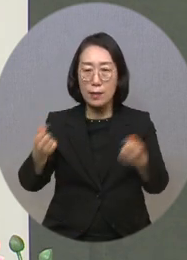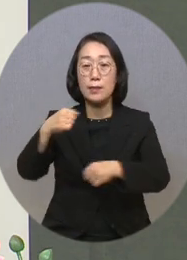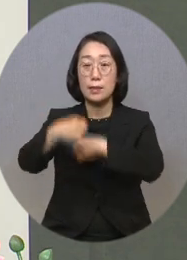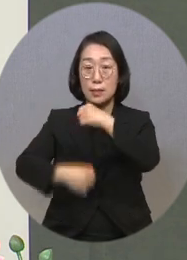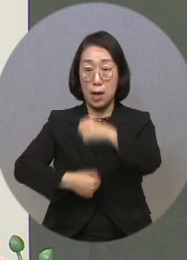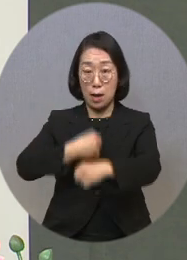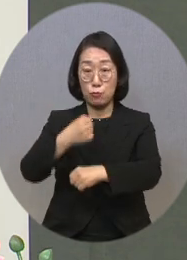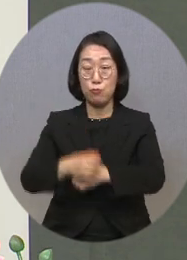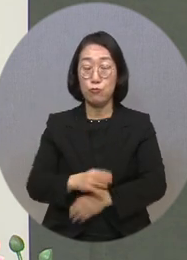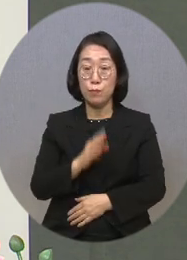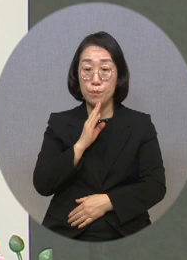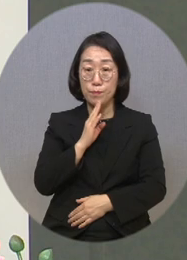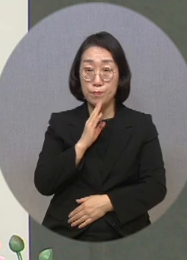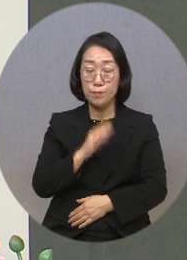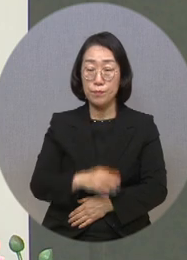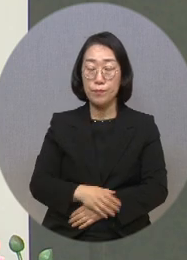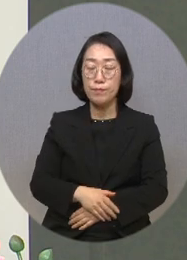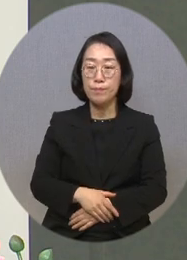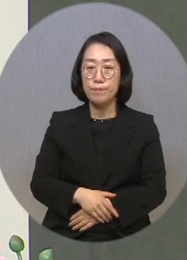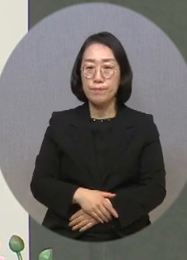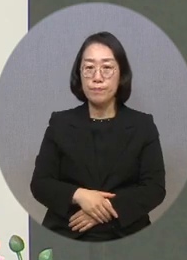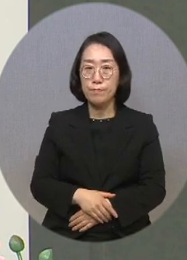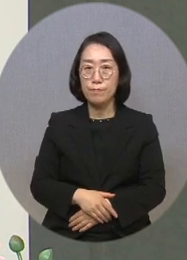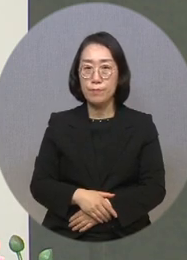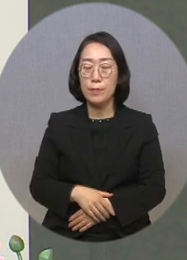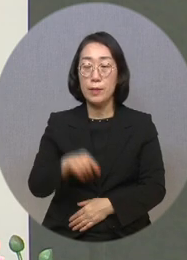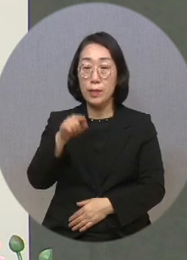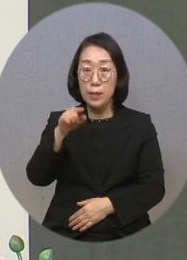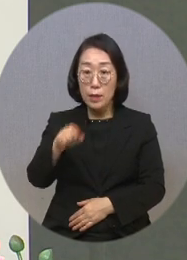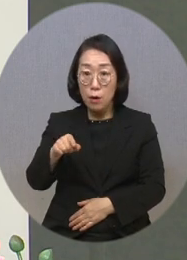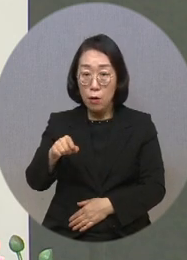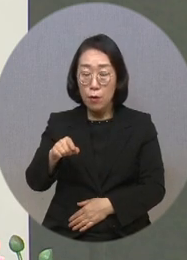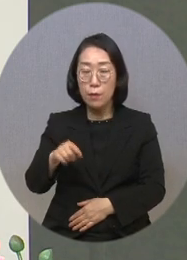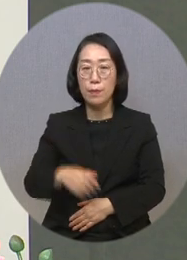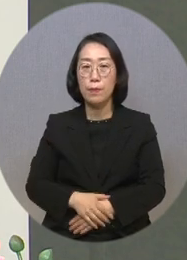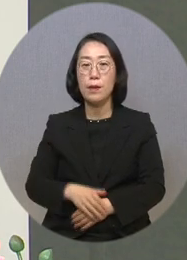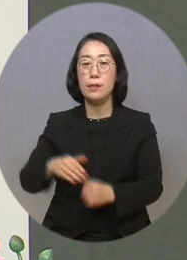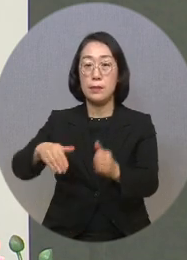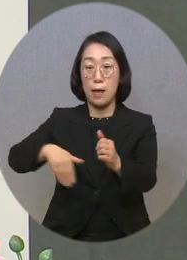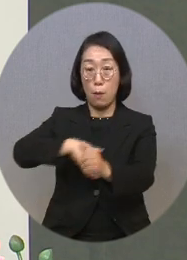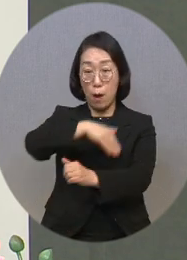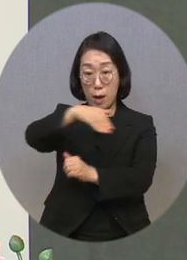네. 생각하기 나름 아니겠습니까? 네. 이런 시점에 네.